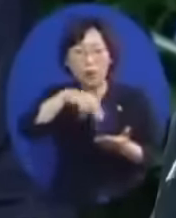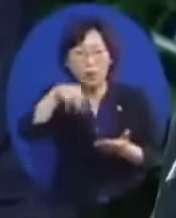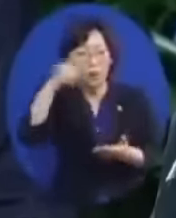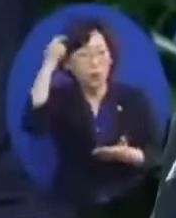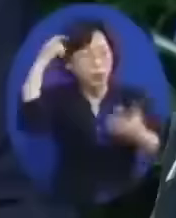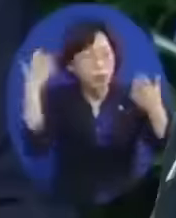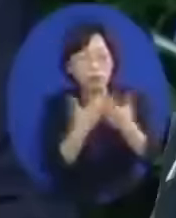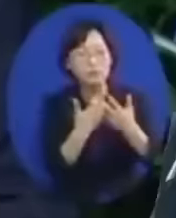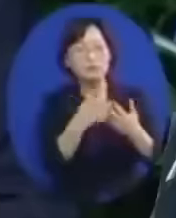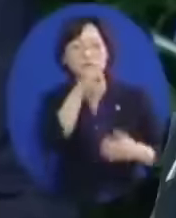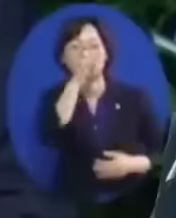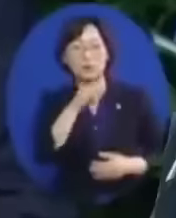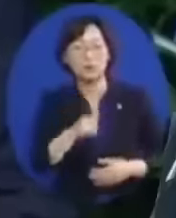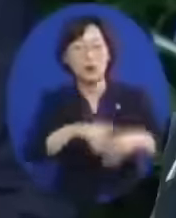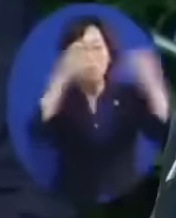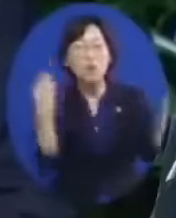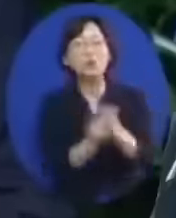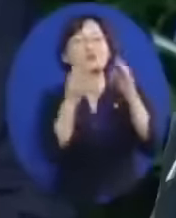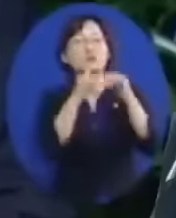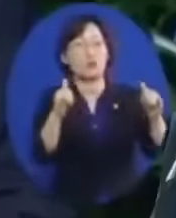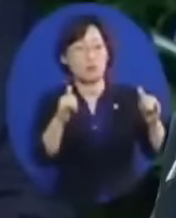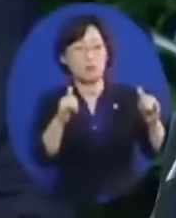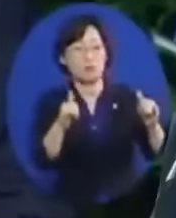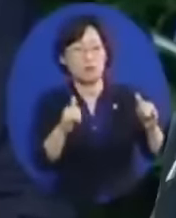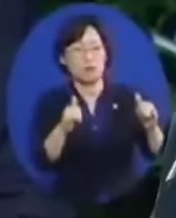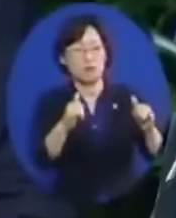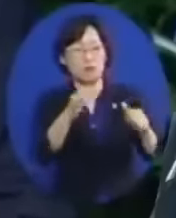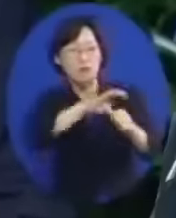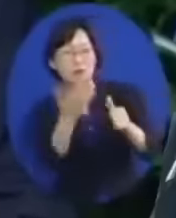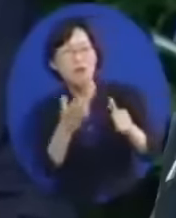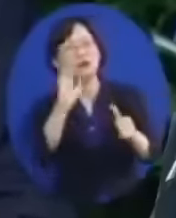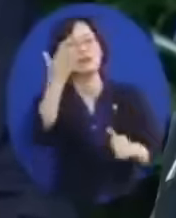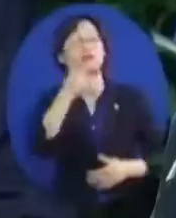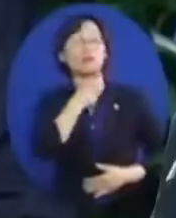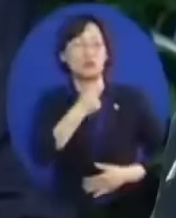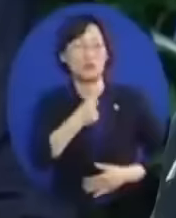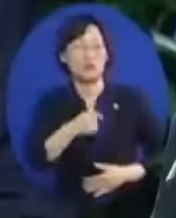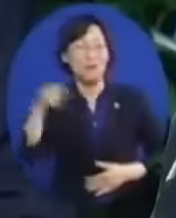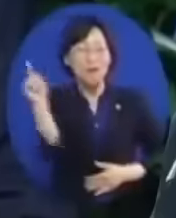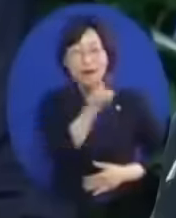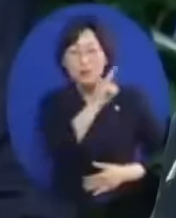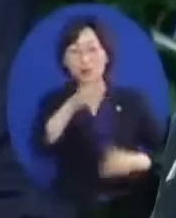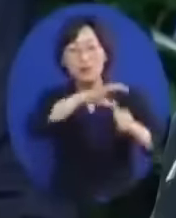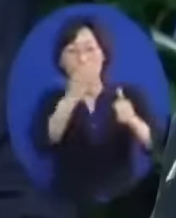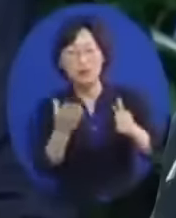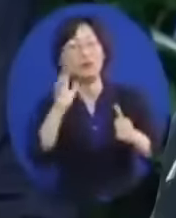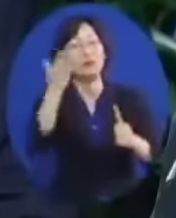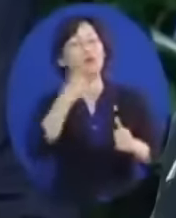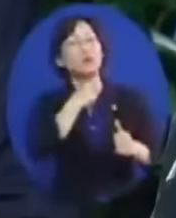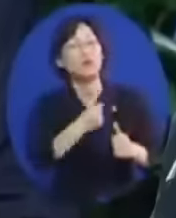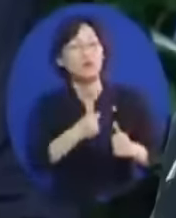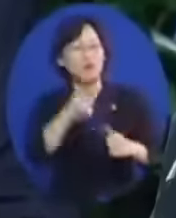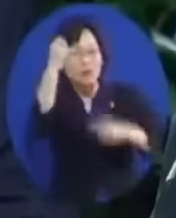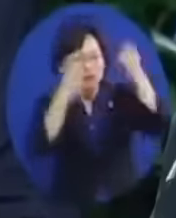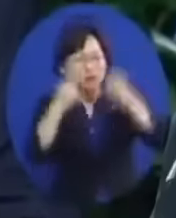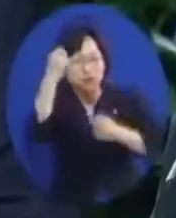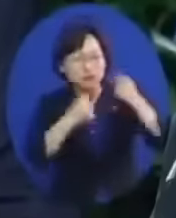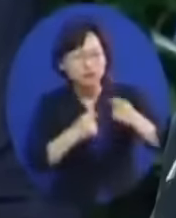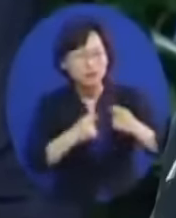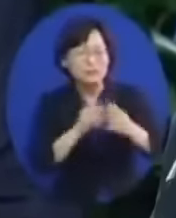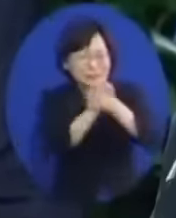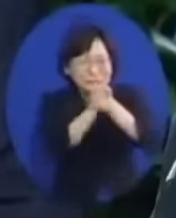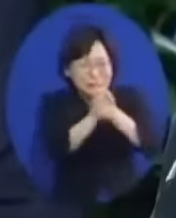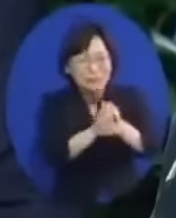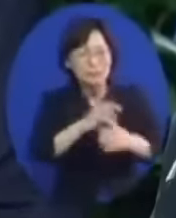꽉 들어차 있습니다. 모든 사람들은 여기에서 해방되기를 원합니다. 아무리 해방되기를 원해서 울고 불고